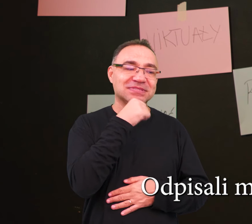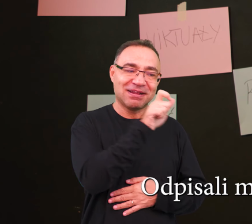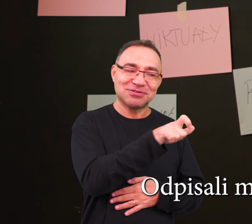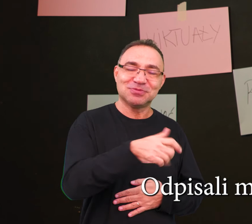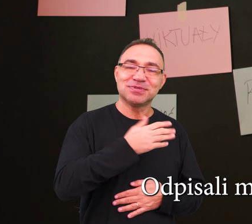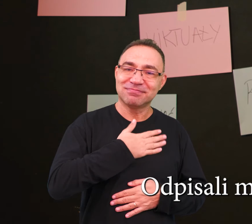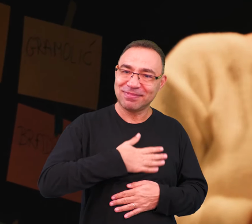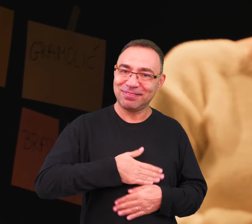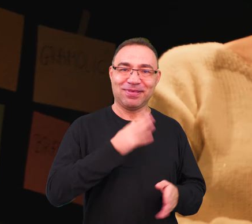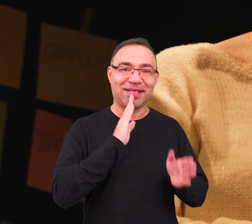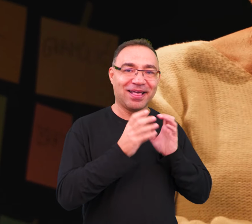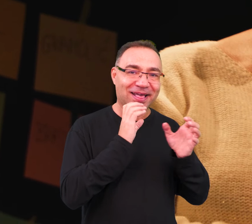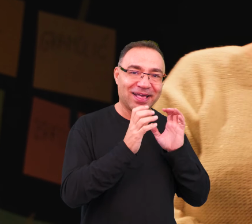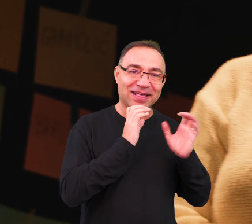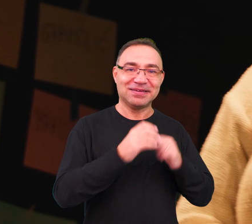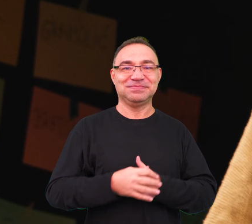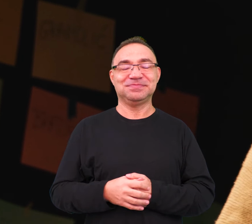ludzi.